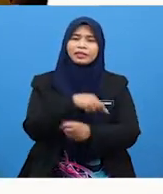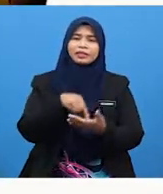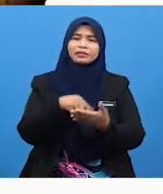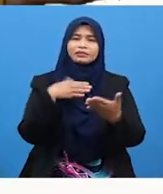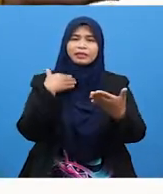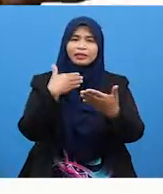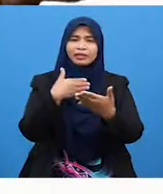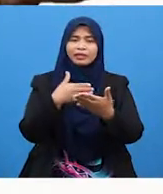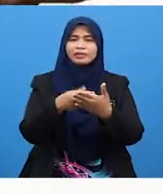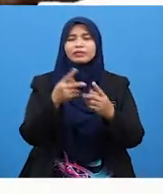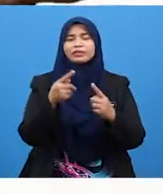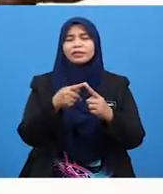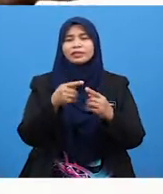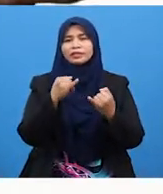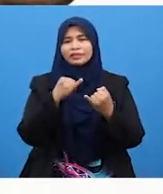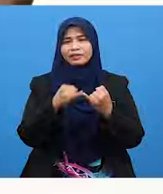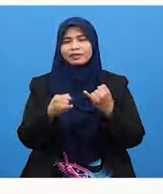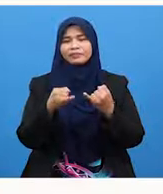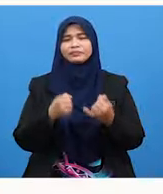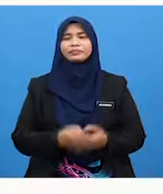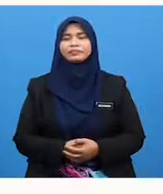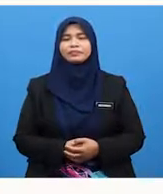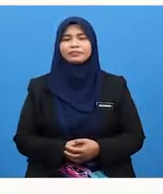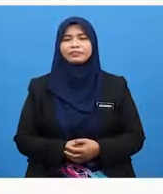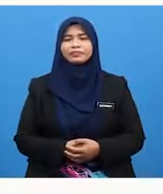sehingga ke penghujung pengajaran.